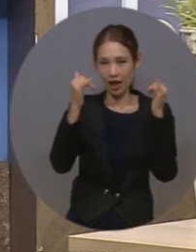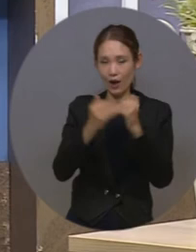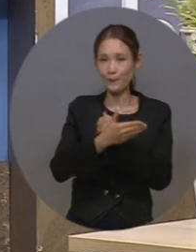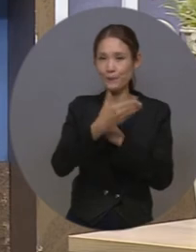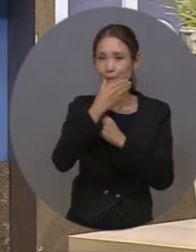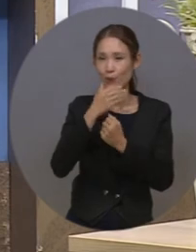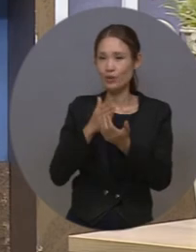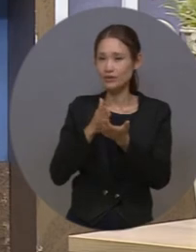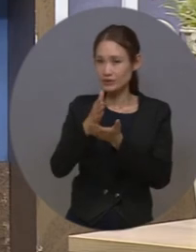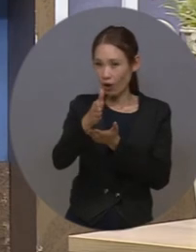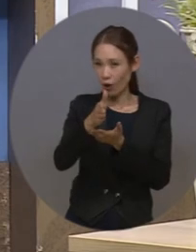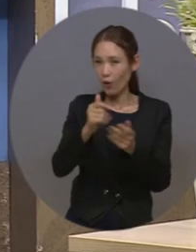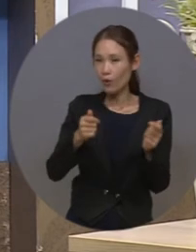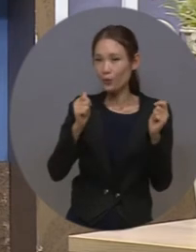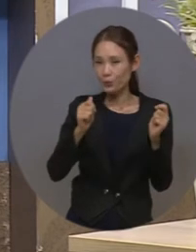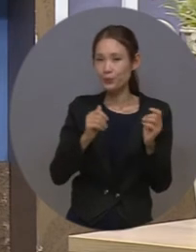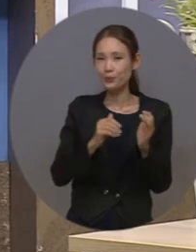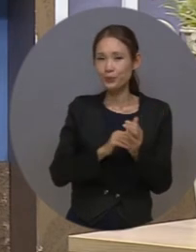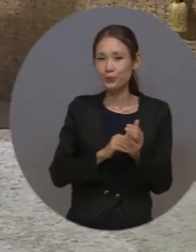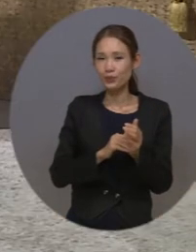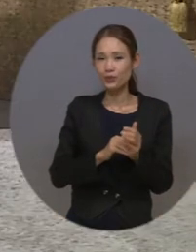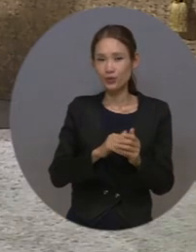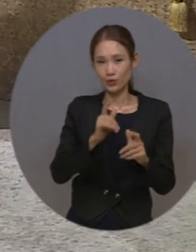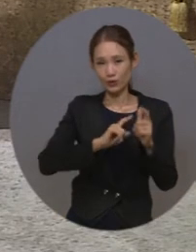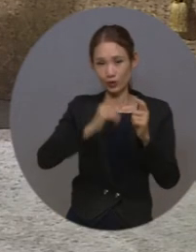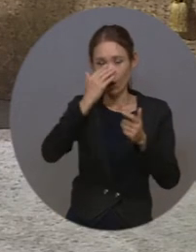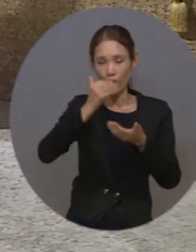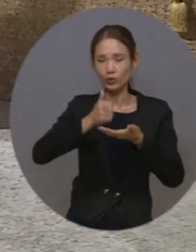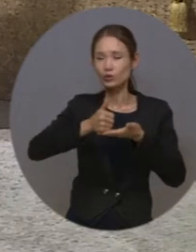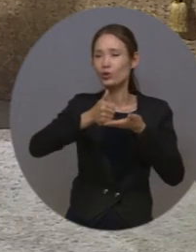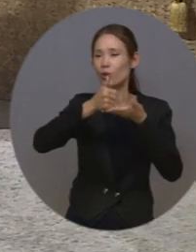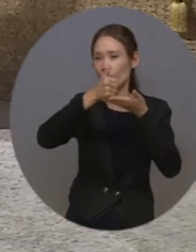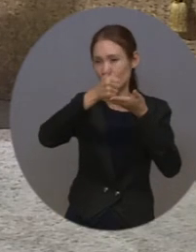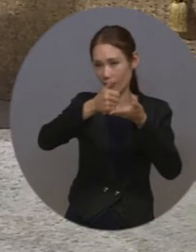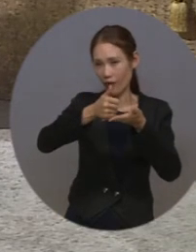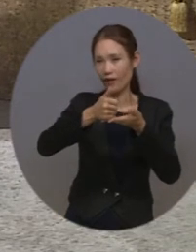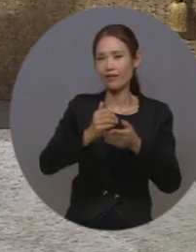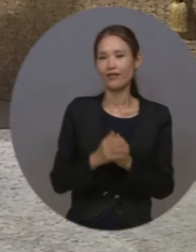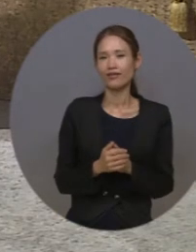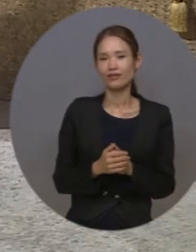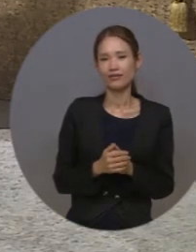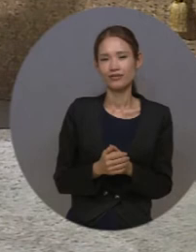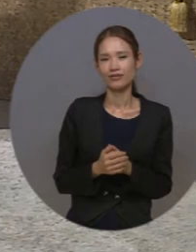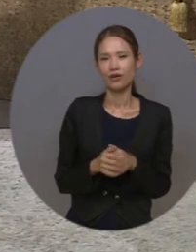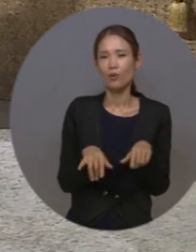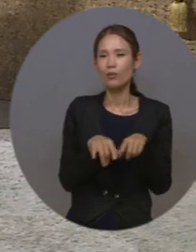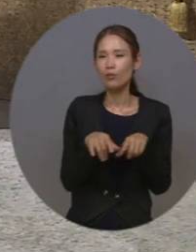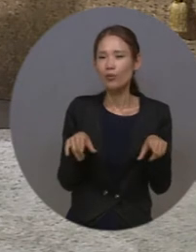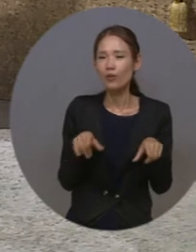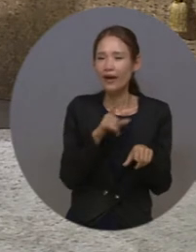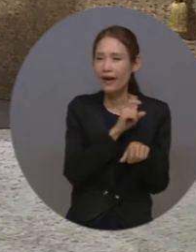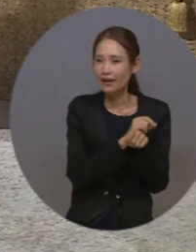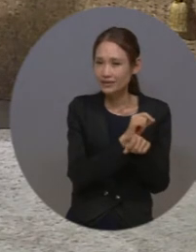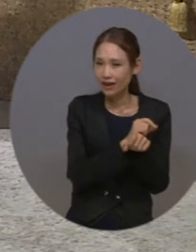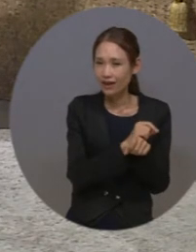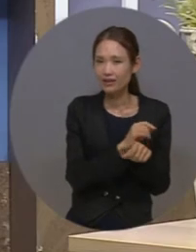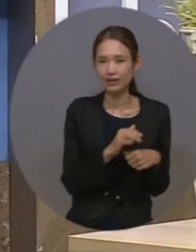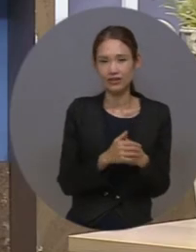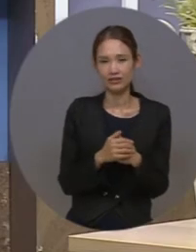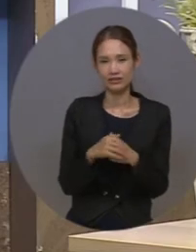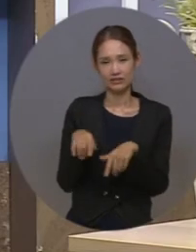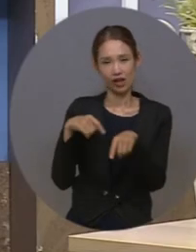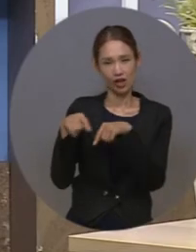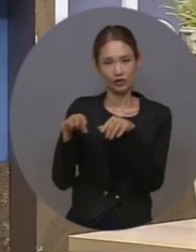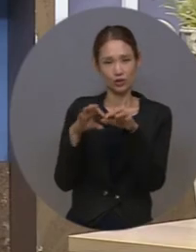사회복지를 전공을 하셨다는 게 저는 좀 더 존경스러운 부분이기는 했거든요. 왜냐하면 네. 보통은 뭐 행정이라든지 이런